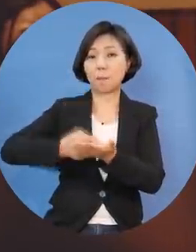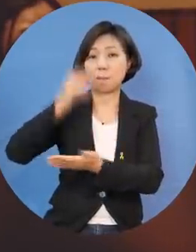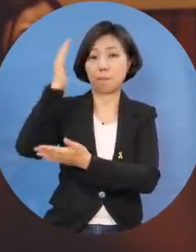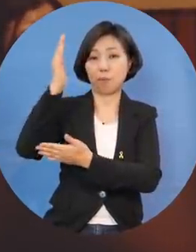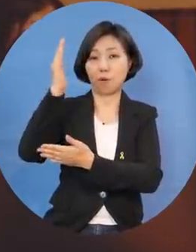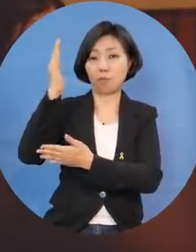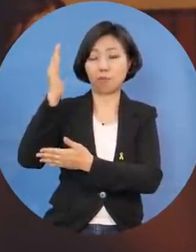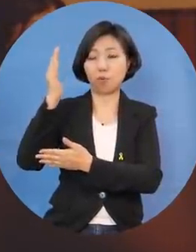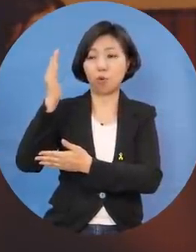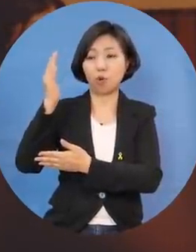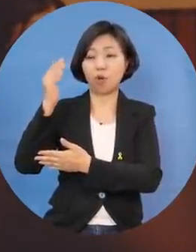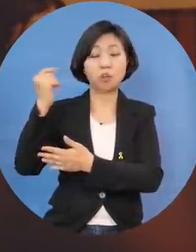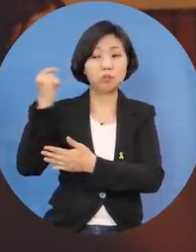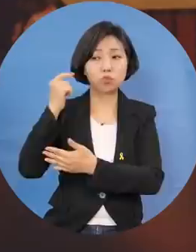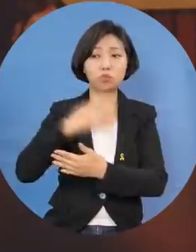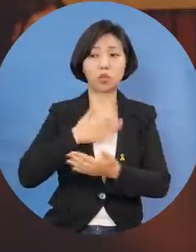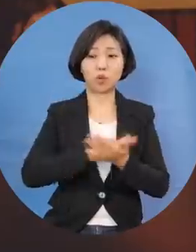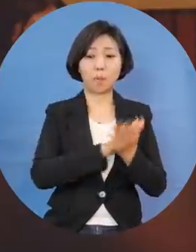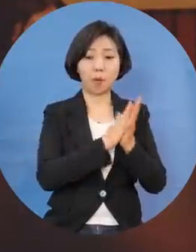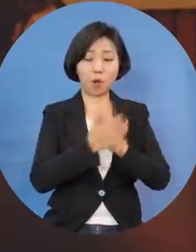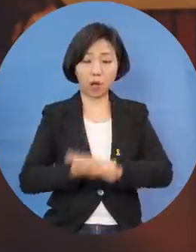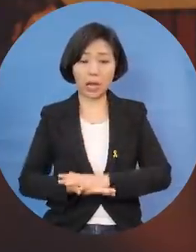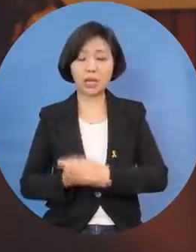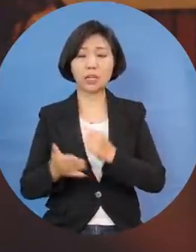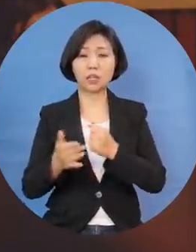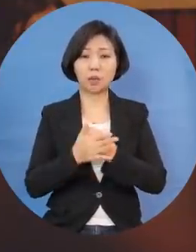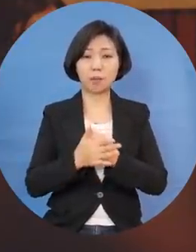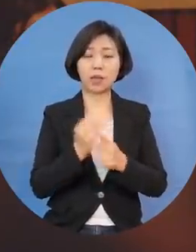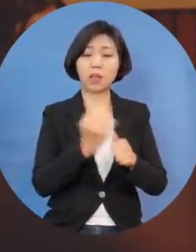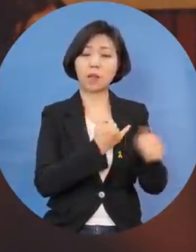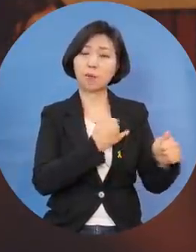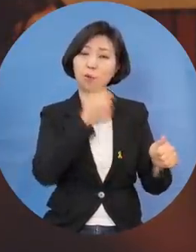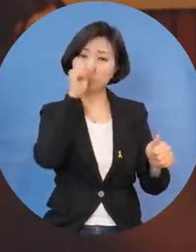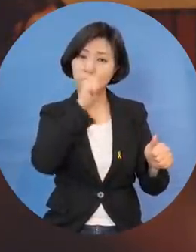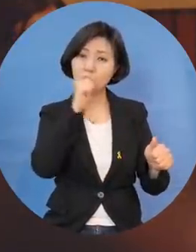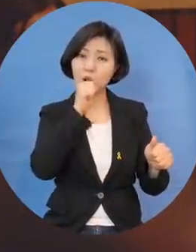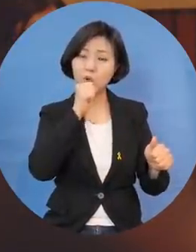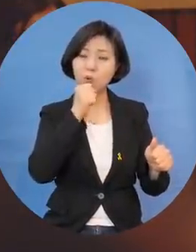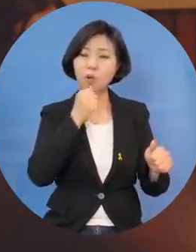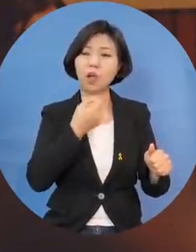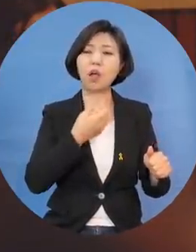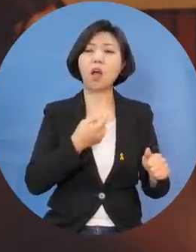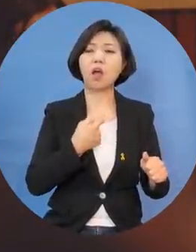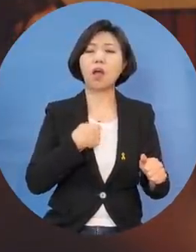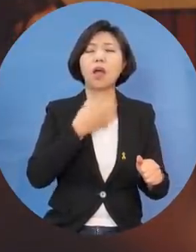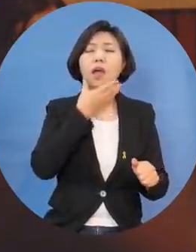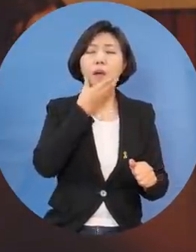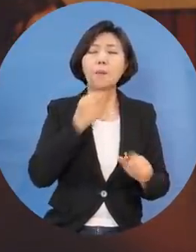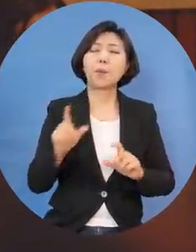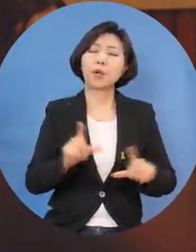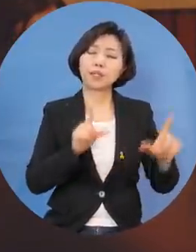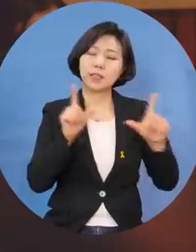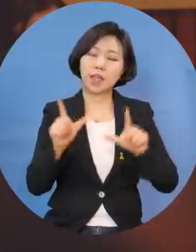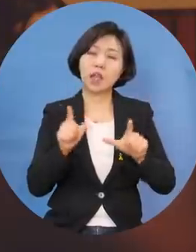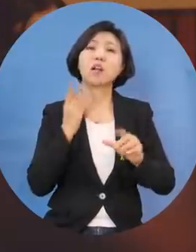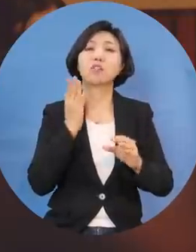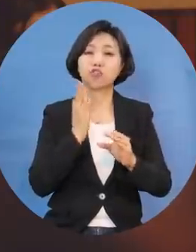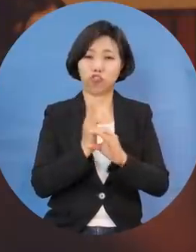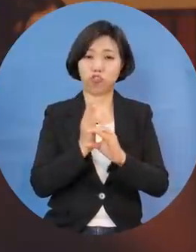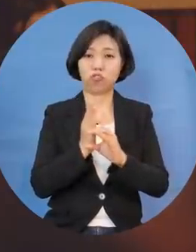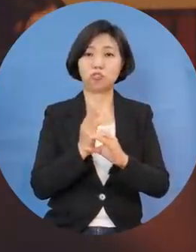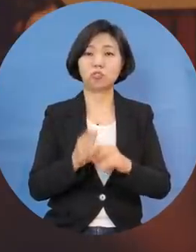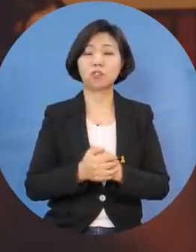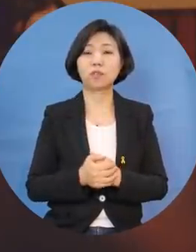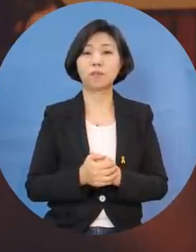법문을 들으며 제가 변화하니 신랑도 너무 좋아하고 있고요. 한 번도 누려보지 못한 행복한 시간 속에서